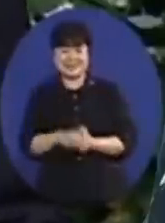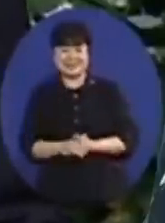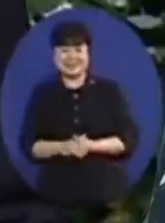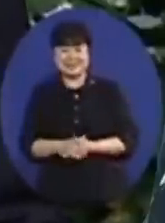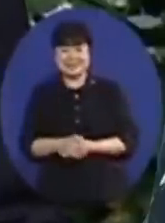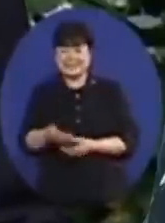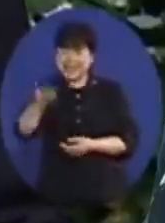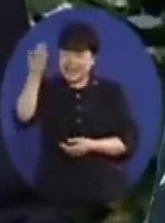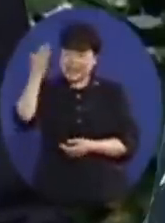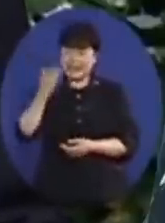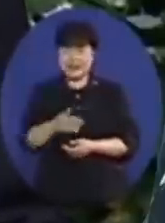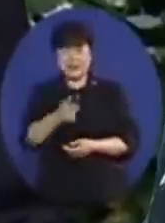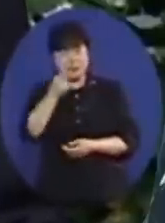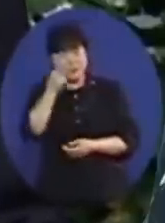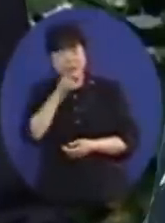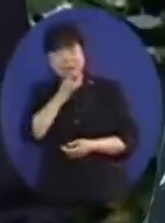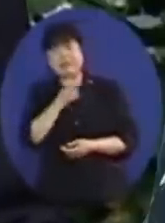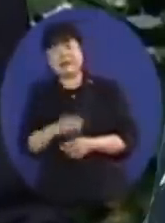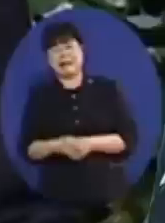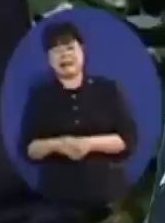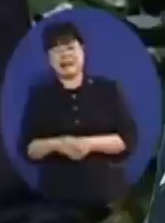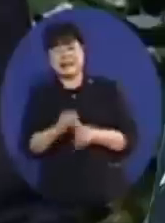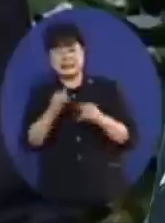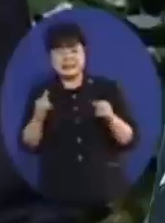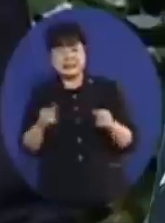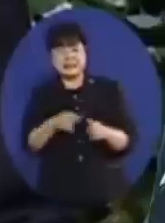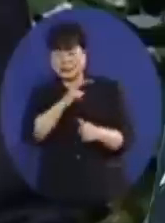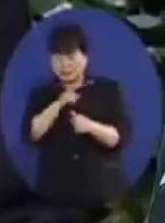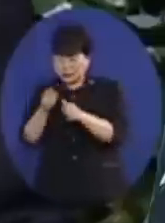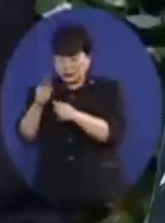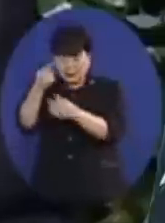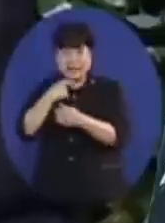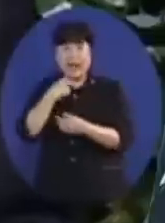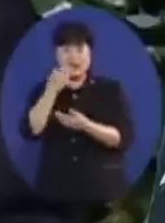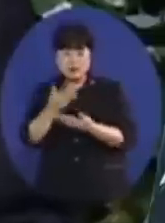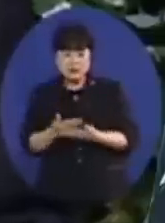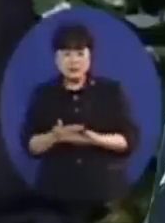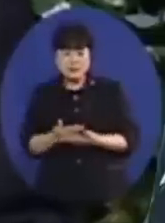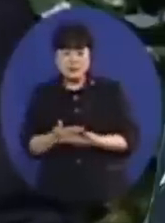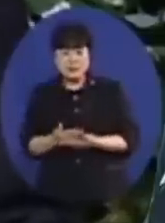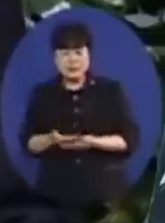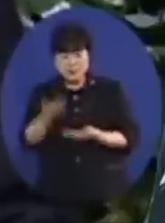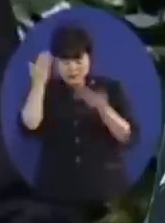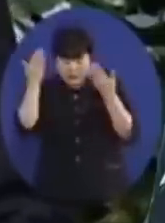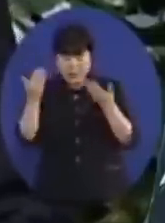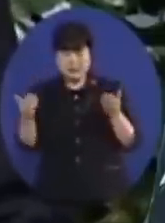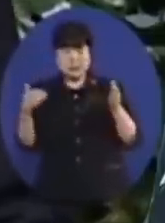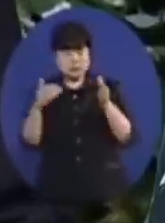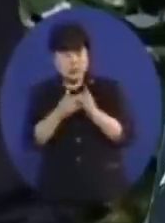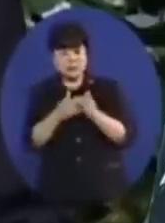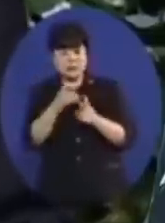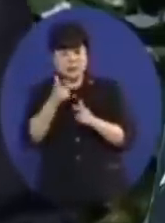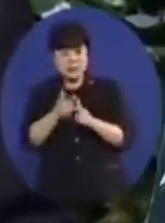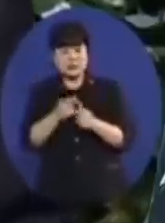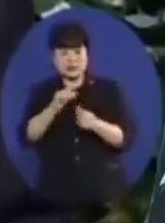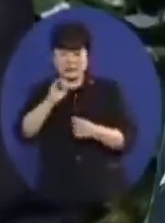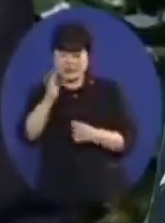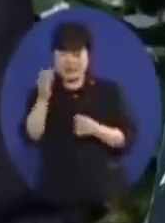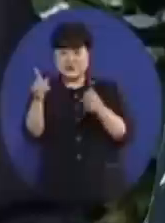이전에 나는 무능하고 무력하고 사람들에게 손가락질을 받았지만 유년 사람이 아니에요 예수